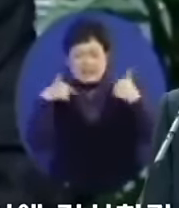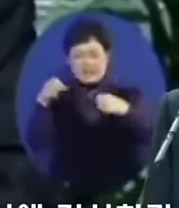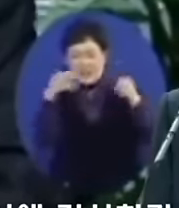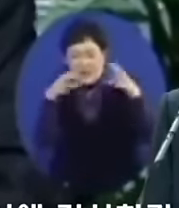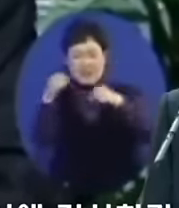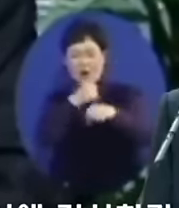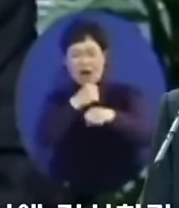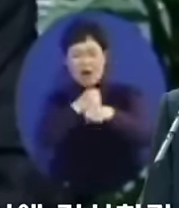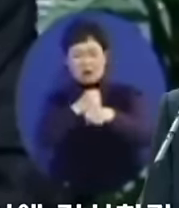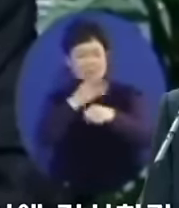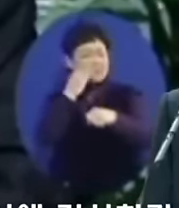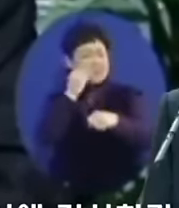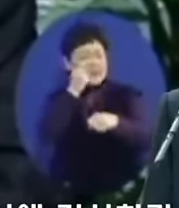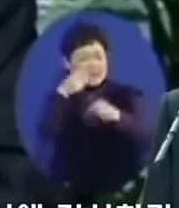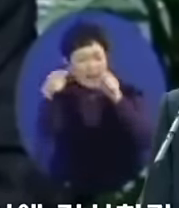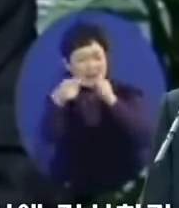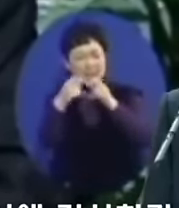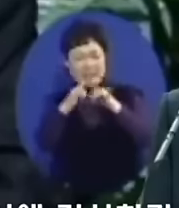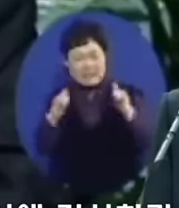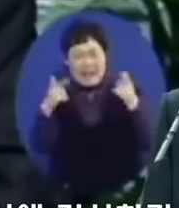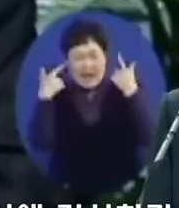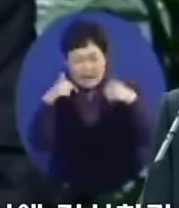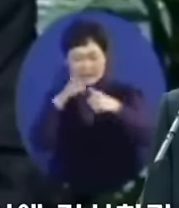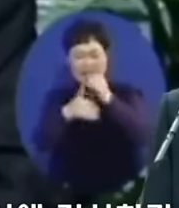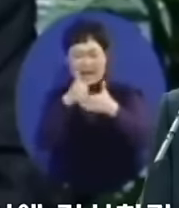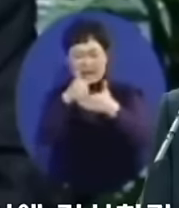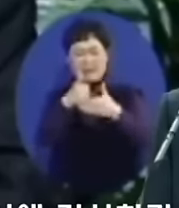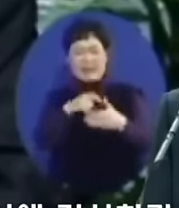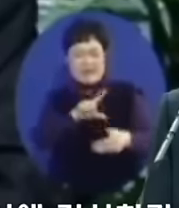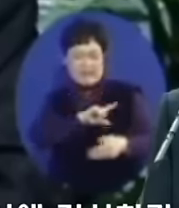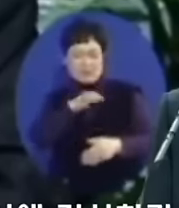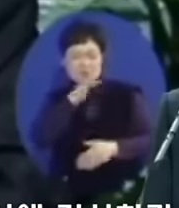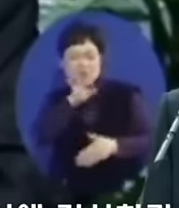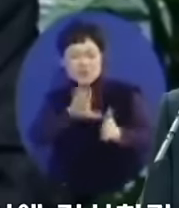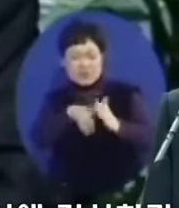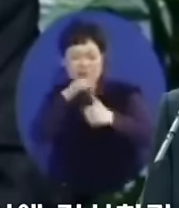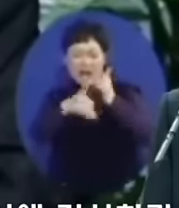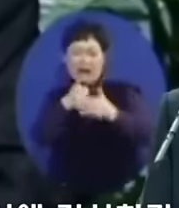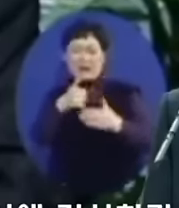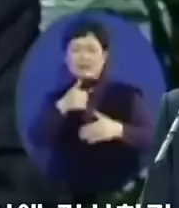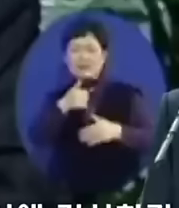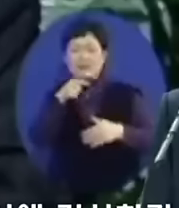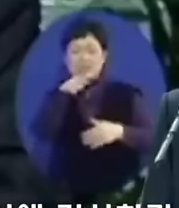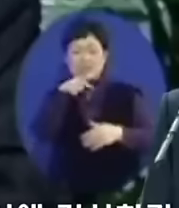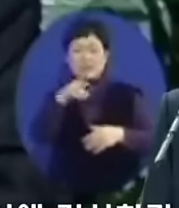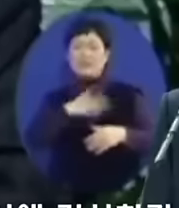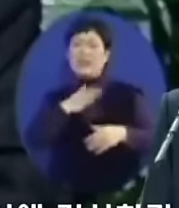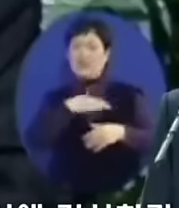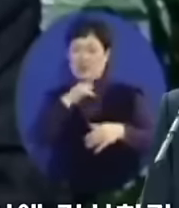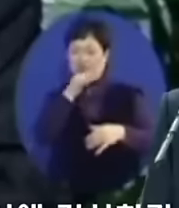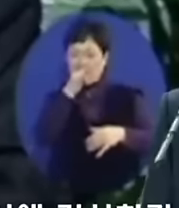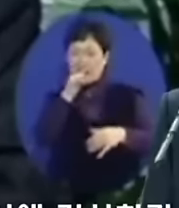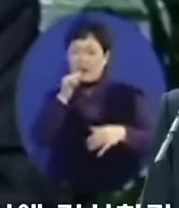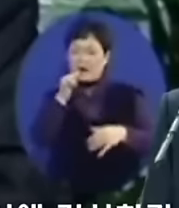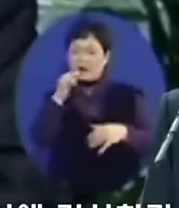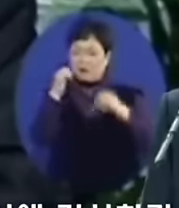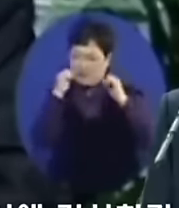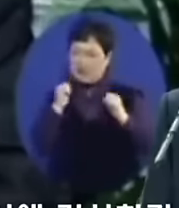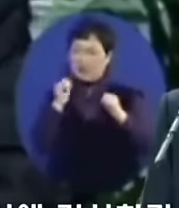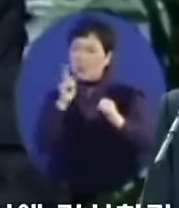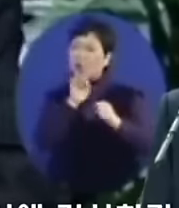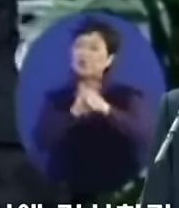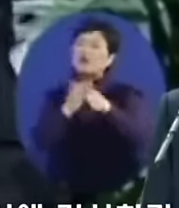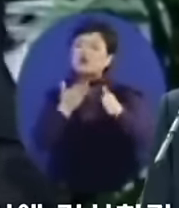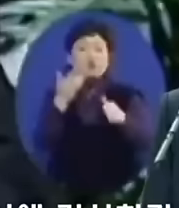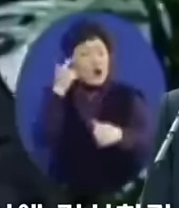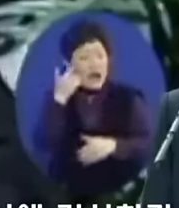하고 가차받은 사람은 항상 하나님의 이름을 부를 때 하나님 내가 여기 있다. 왜? 무엇을 도와줄까? 그렇게 말씀하시는